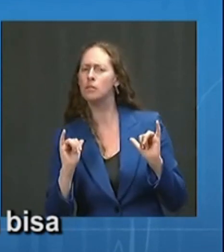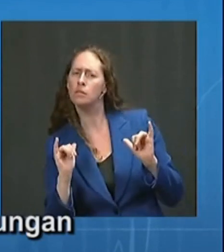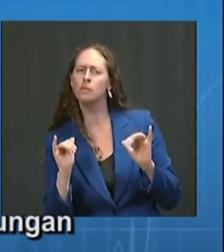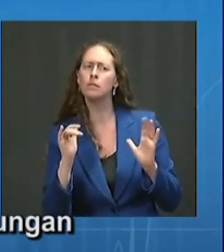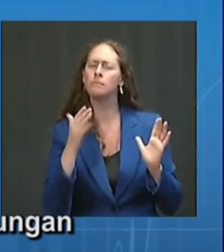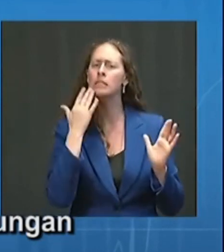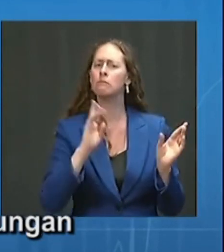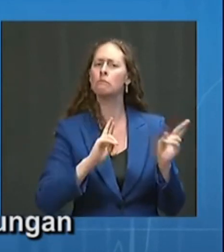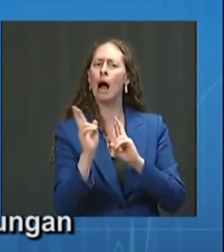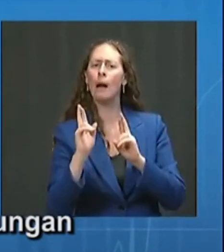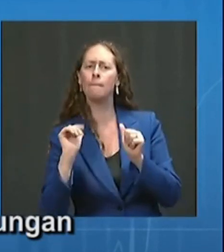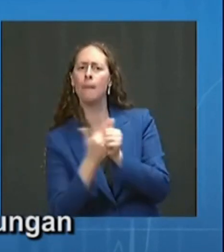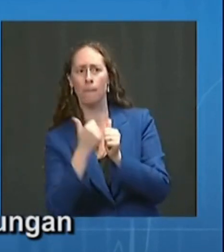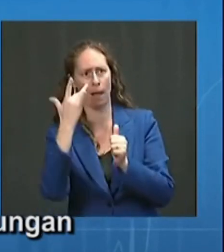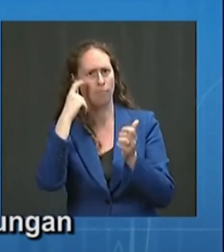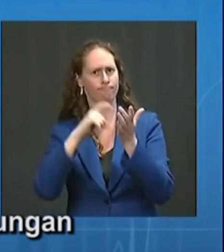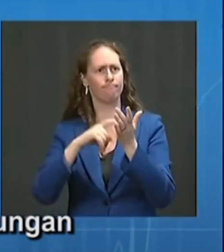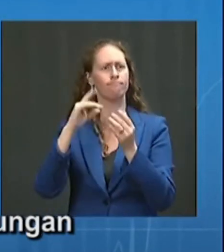ini keputusanmu